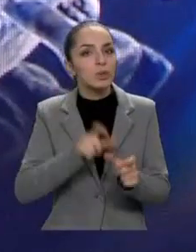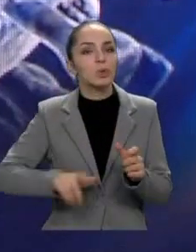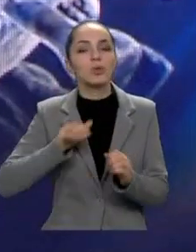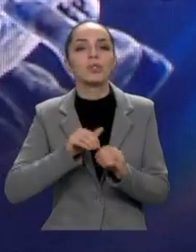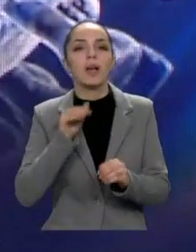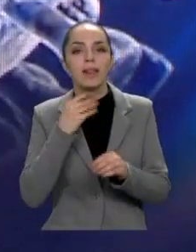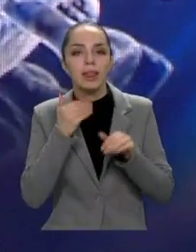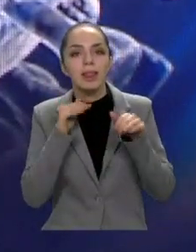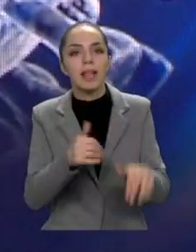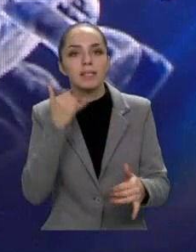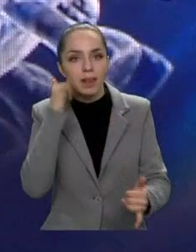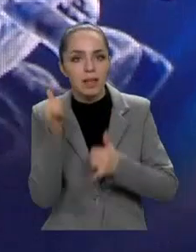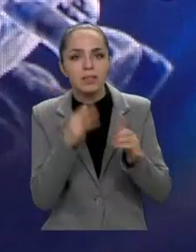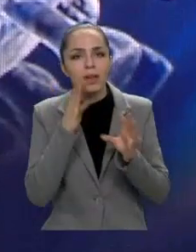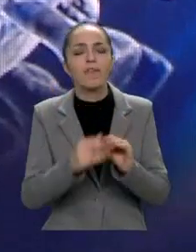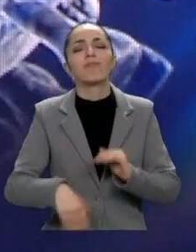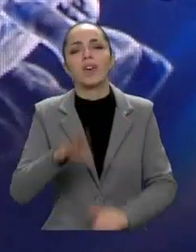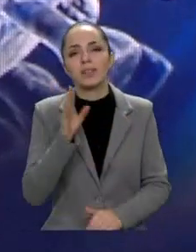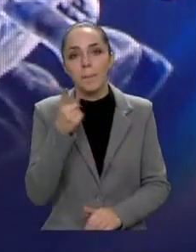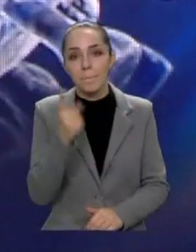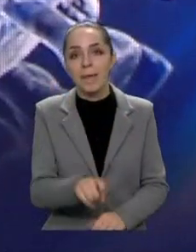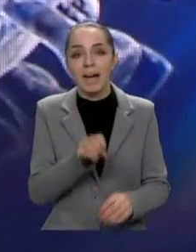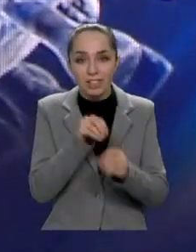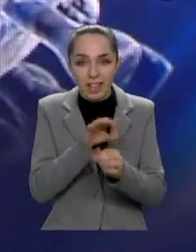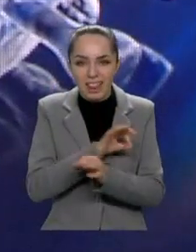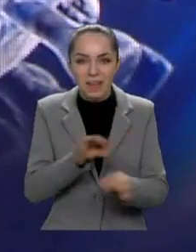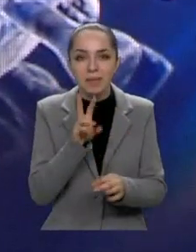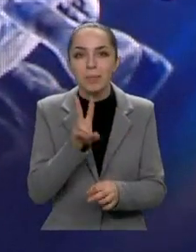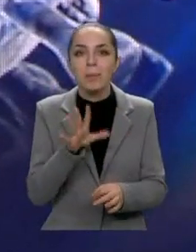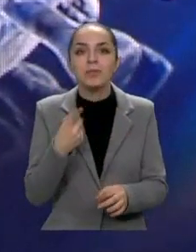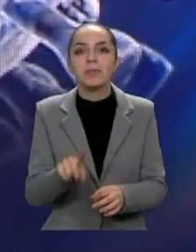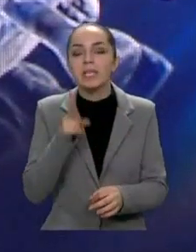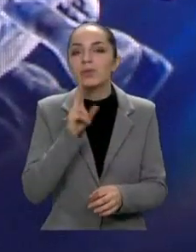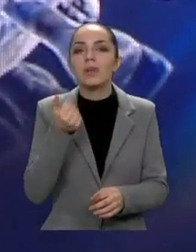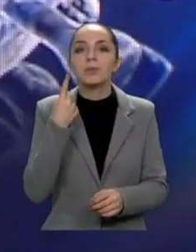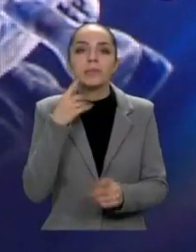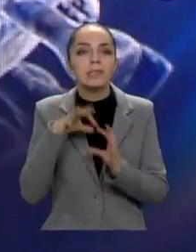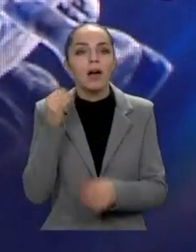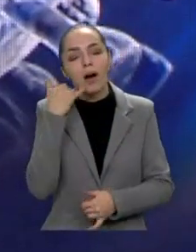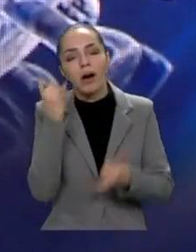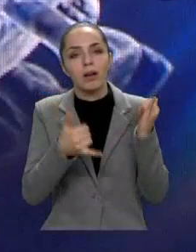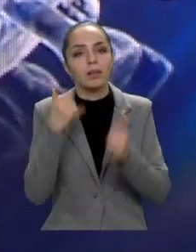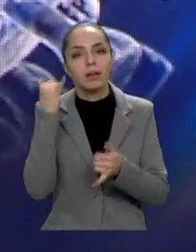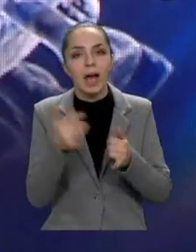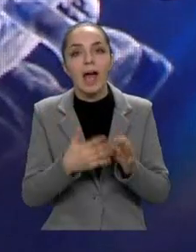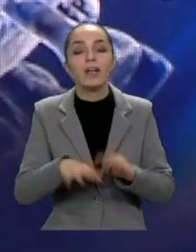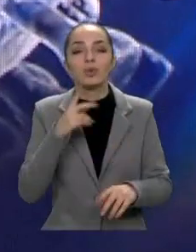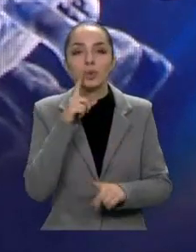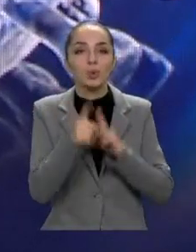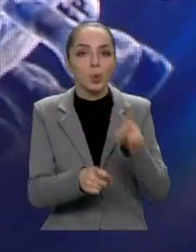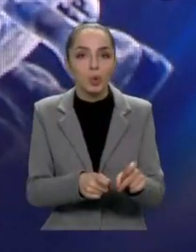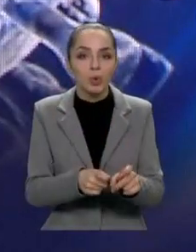hatları telefon yağmuruna tutu vatandaşlar. Bir ayda tam 25.261 kez arandı destek hatlara. En çok sorulan